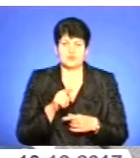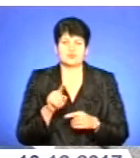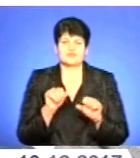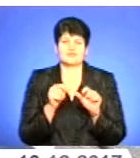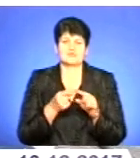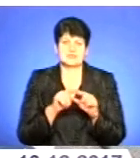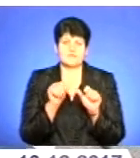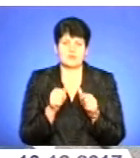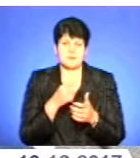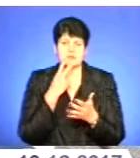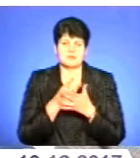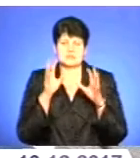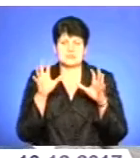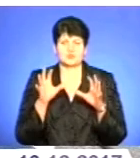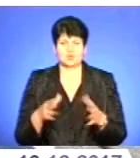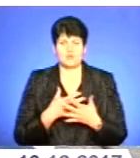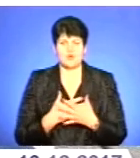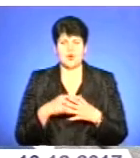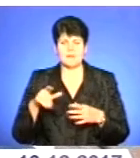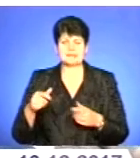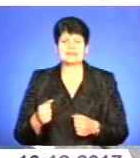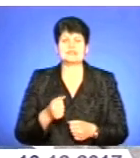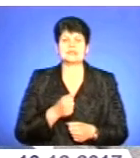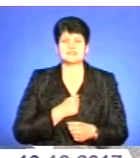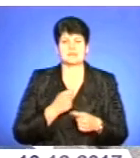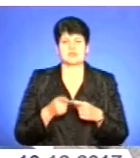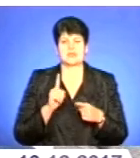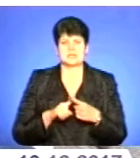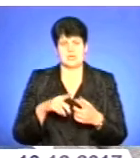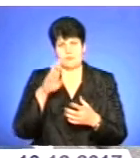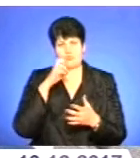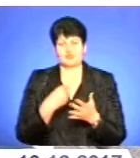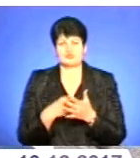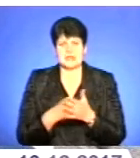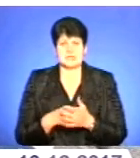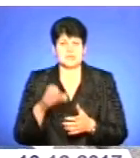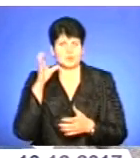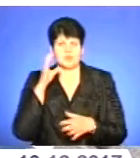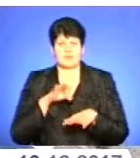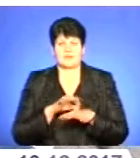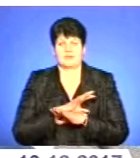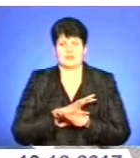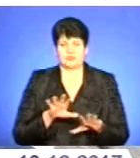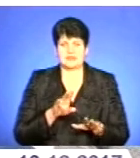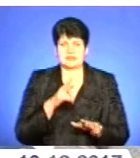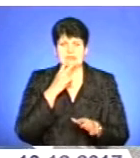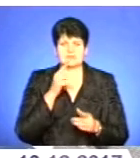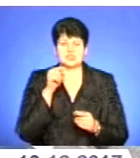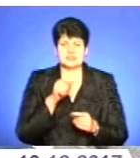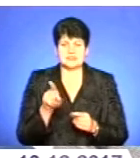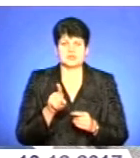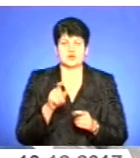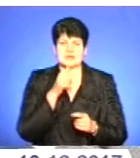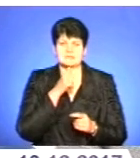як це передбачено статутом громади, на жаль, ці бюджетні слухання проведені не були, не дивлячись на те, що експертно-аналітична